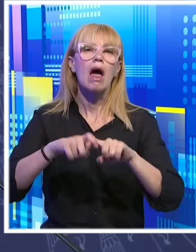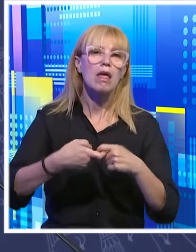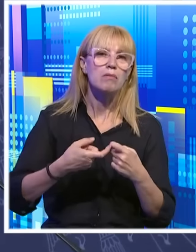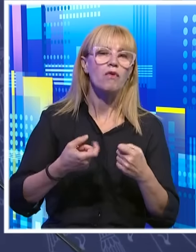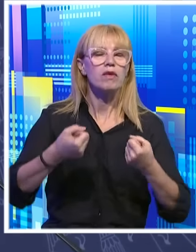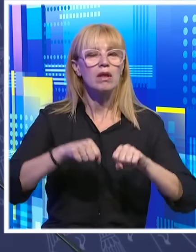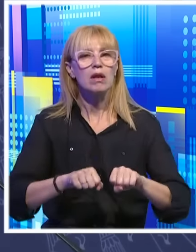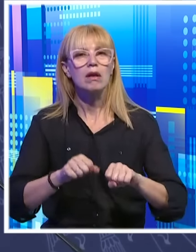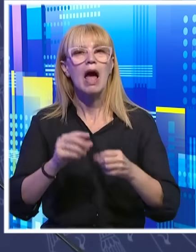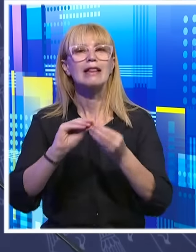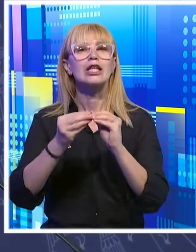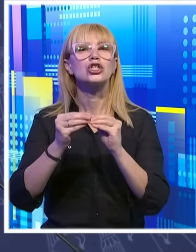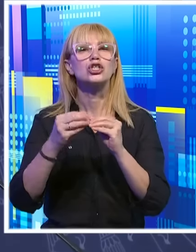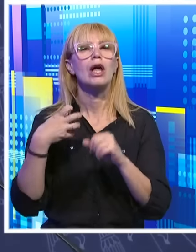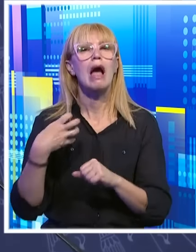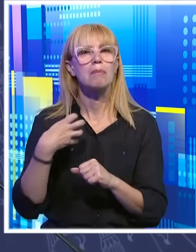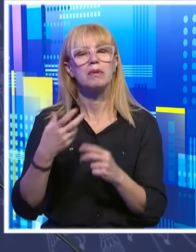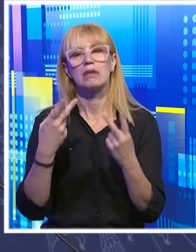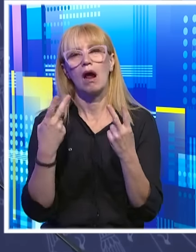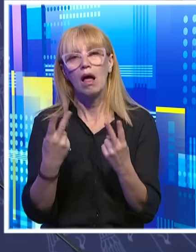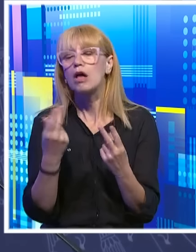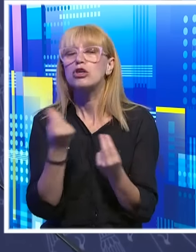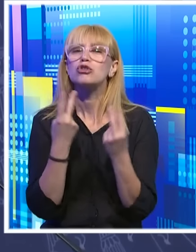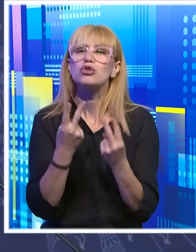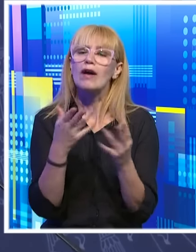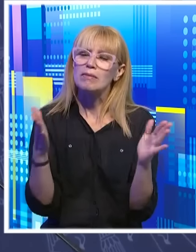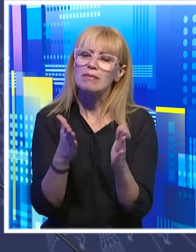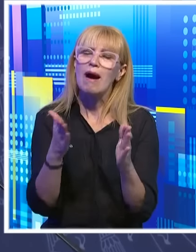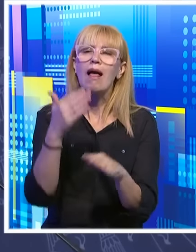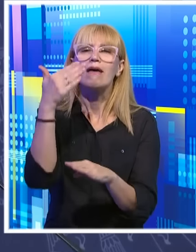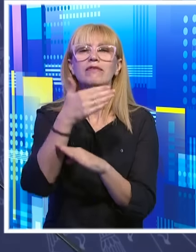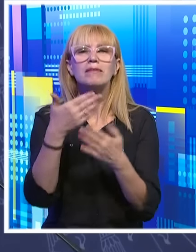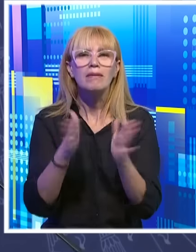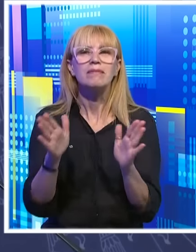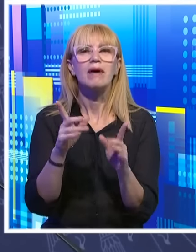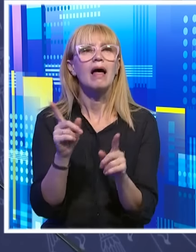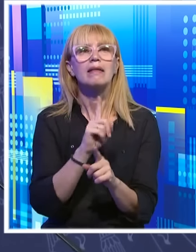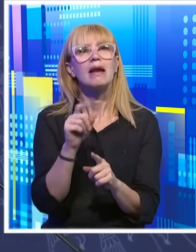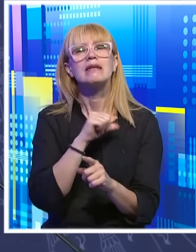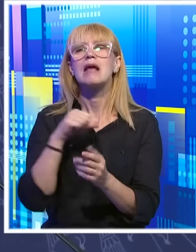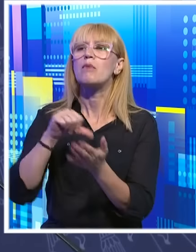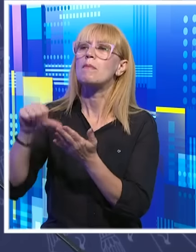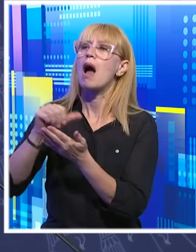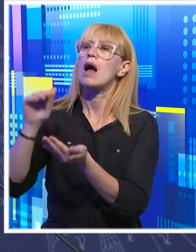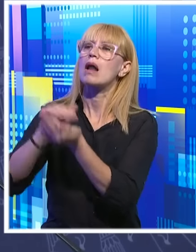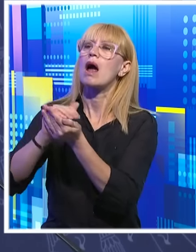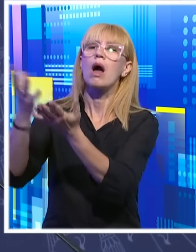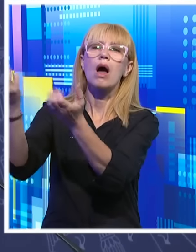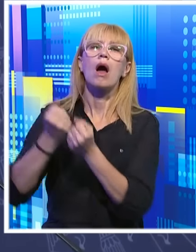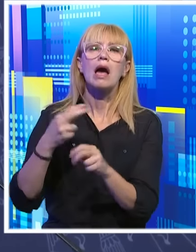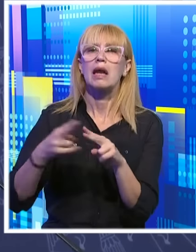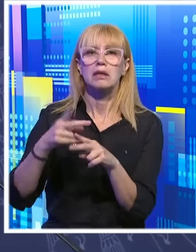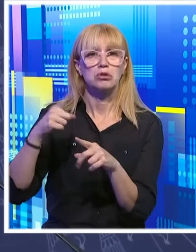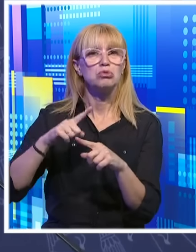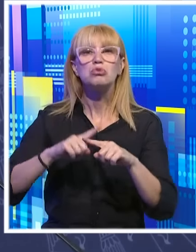kapitala. I zašto je važno ti start-upovi? Da ne moraju i nemoguće da se zadužuju samo kod banaka, jer im banke to neće dati.